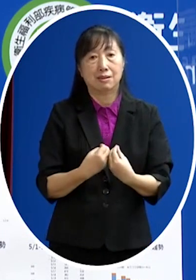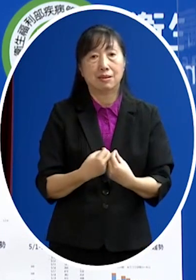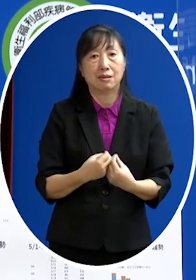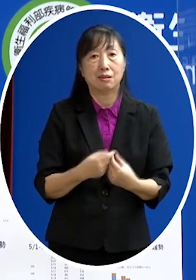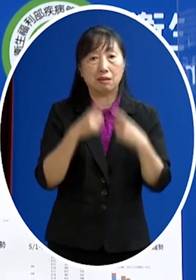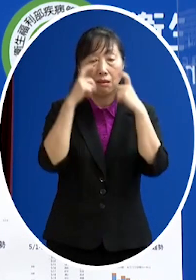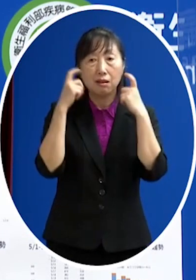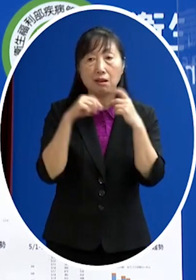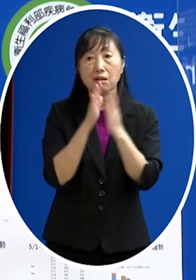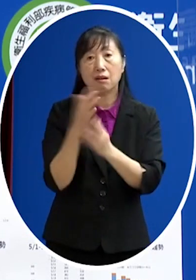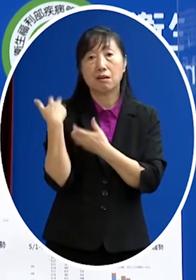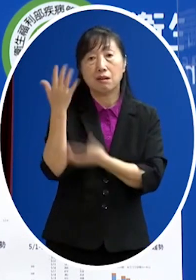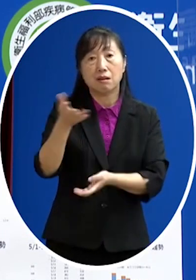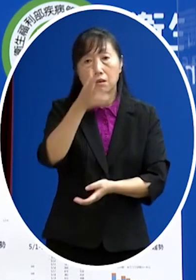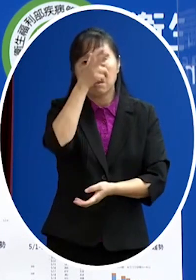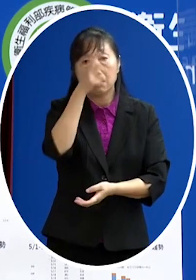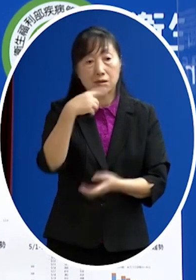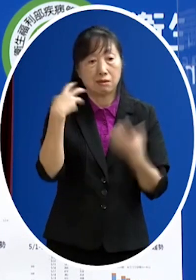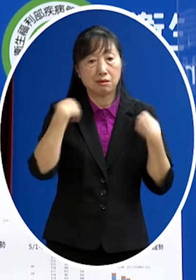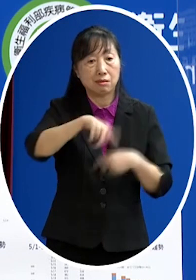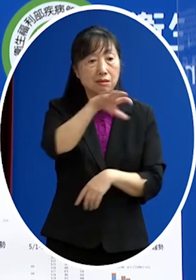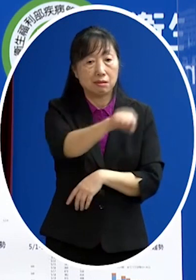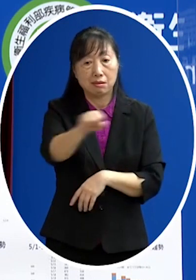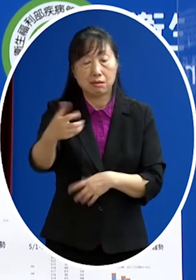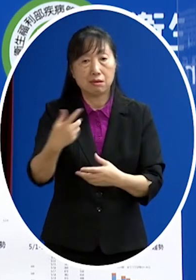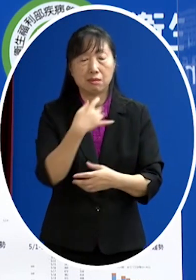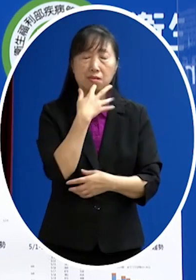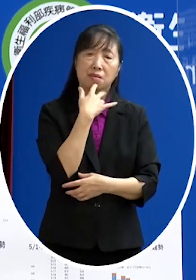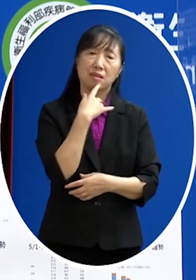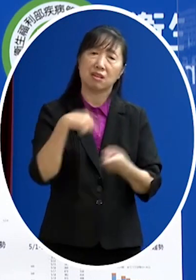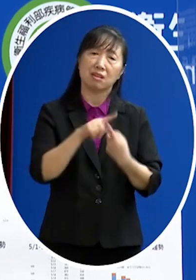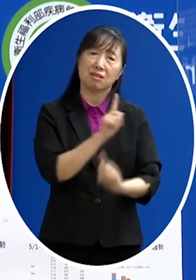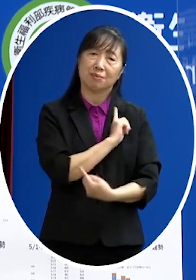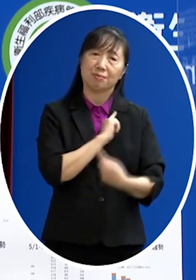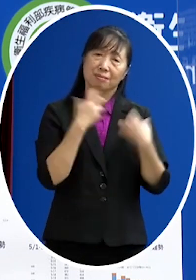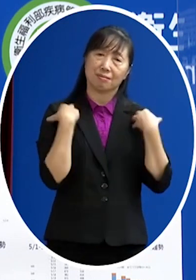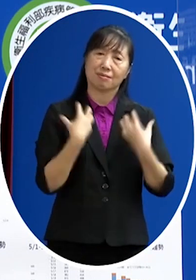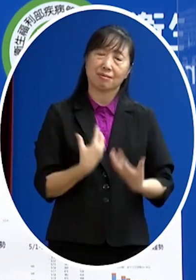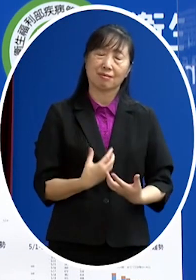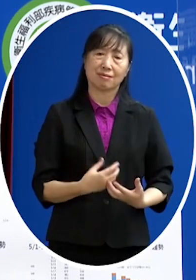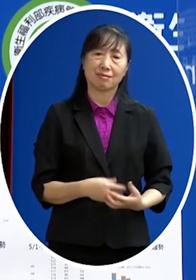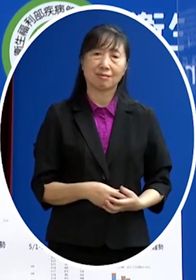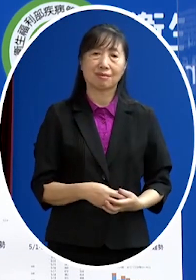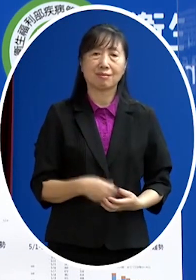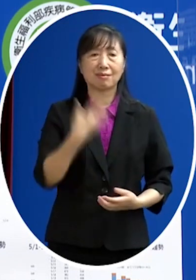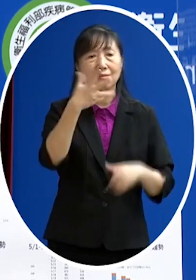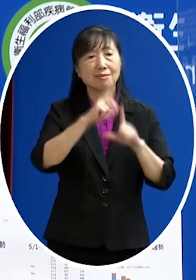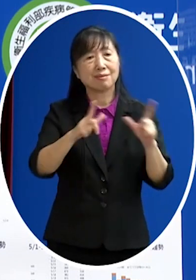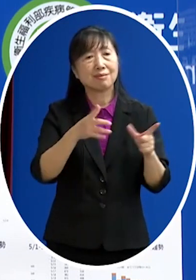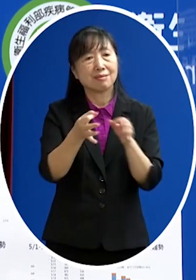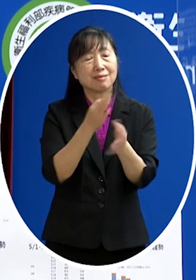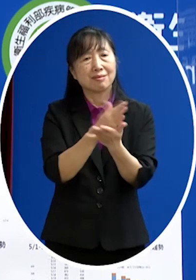啊，连口罩都要警察抓，对，这应该自己要做好嘛。那八大还在